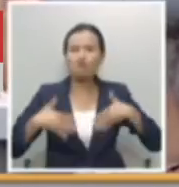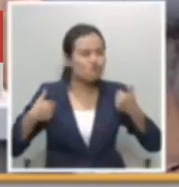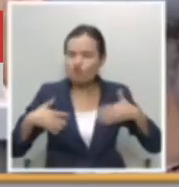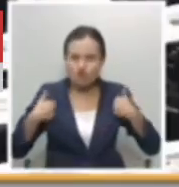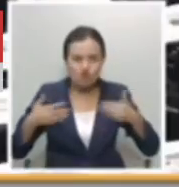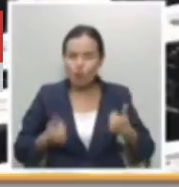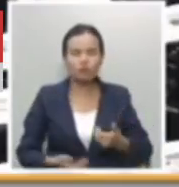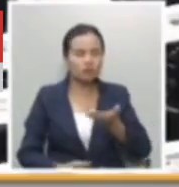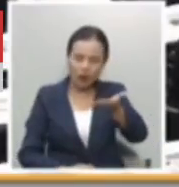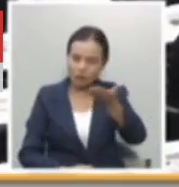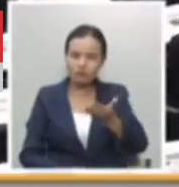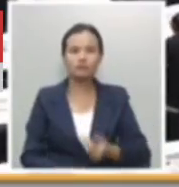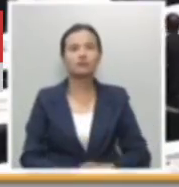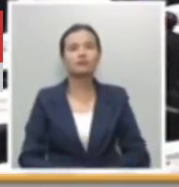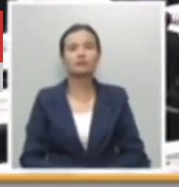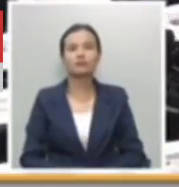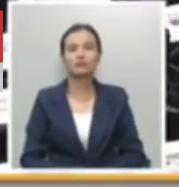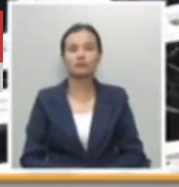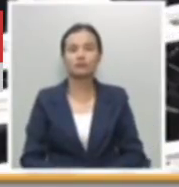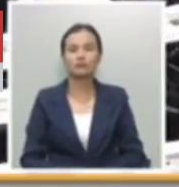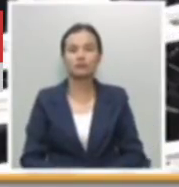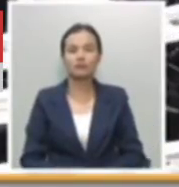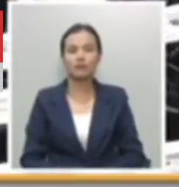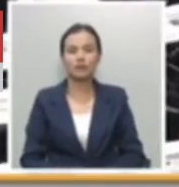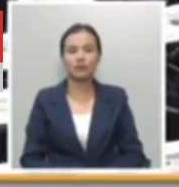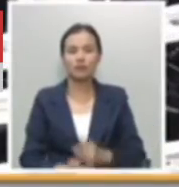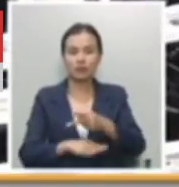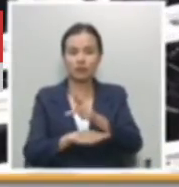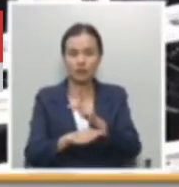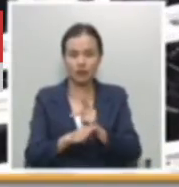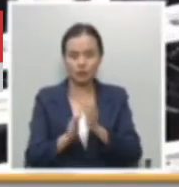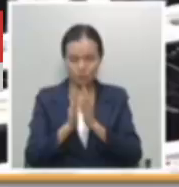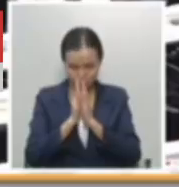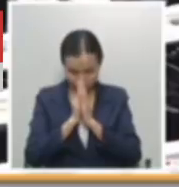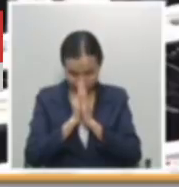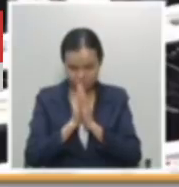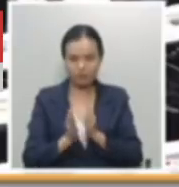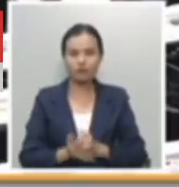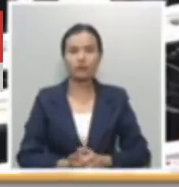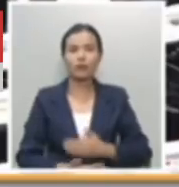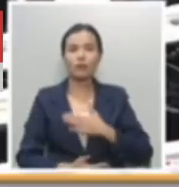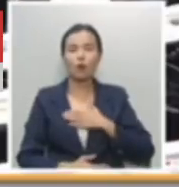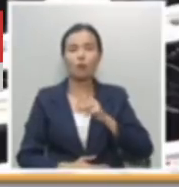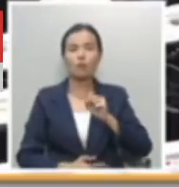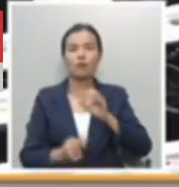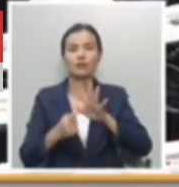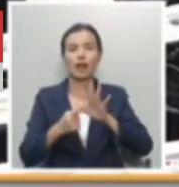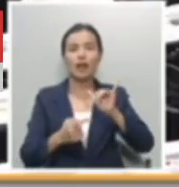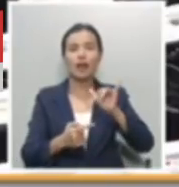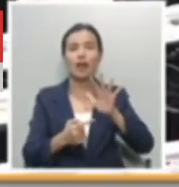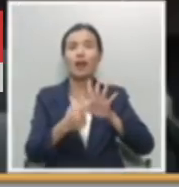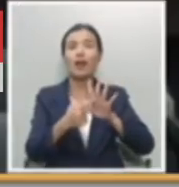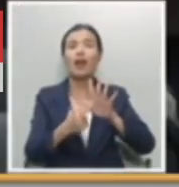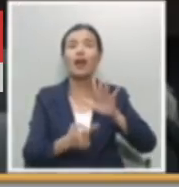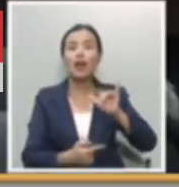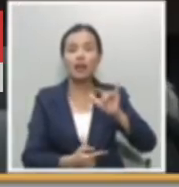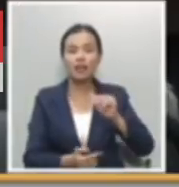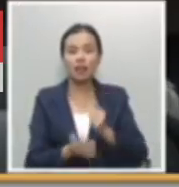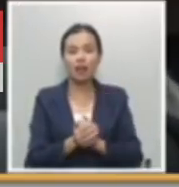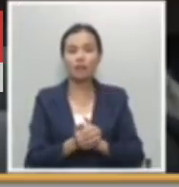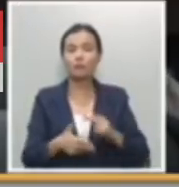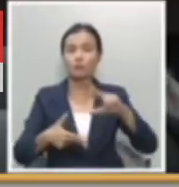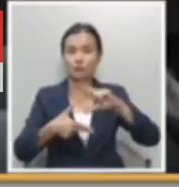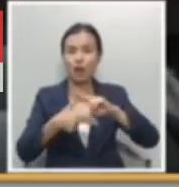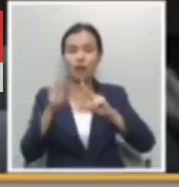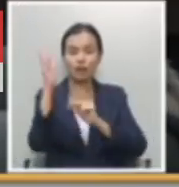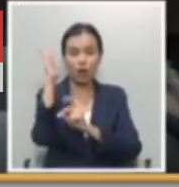ท้วงครับท่านประธานครับ เชิญครับ กราบเรียนท่านประธานสภาที่เคารพ ครับ กับผมสายันยุติธรรม ครับ พรรคพลังประชารัฐนครศรีธ